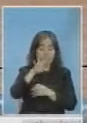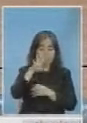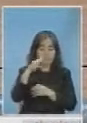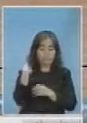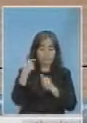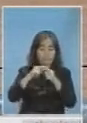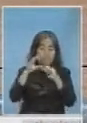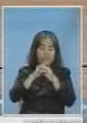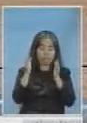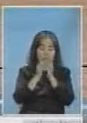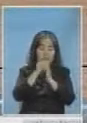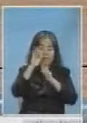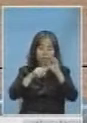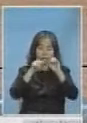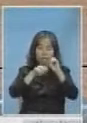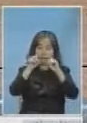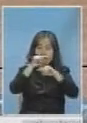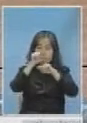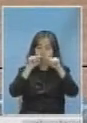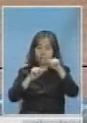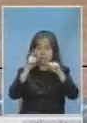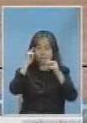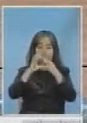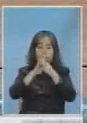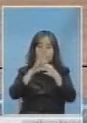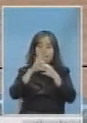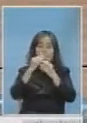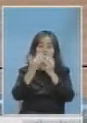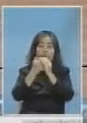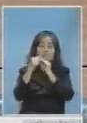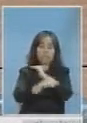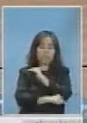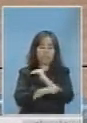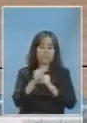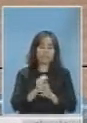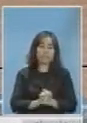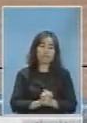ง 1% ในเรื่องของประเด็นห่วงใยเรื่องการทุจริตคอร์รัปชันเนี่ยครับ